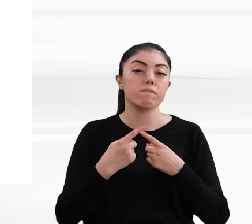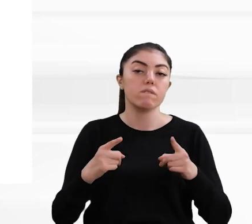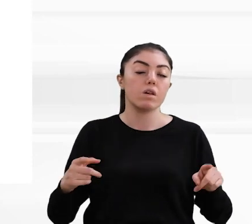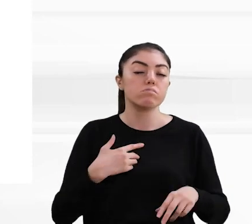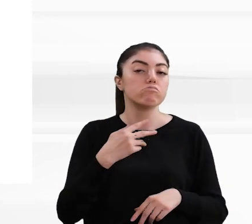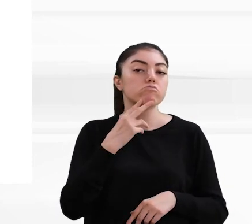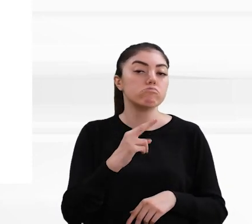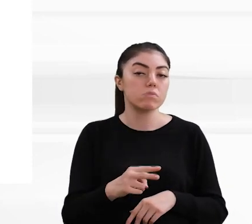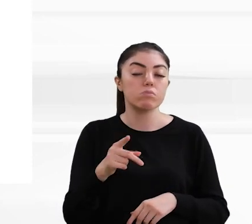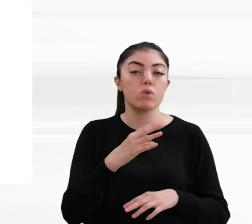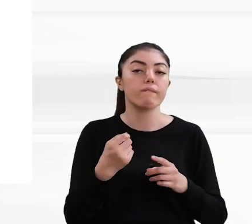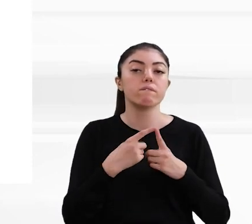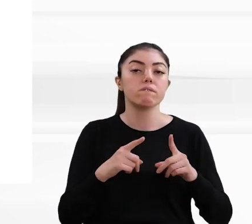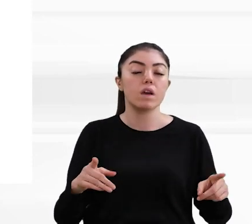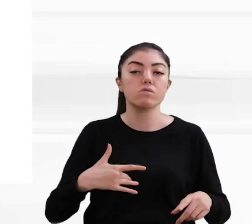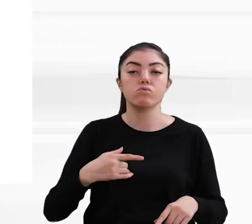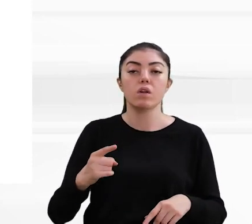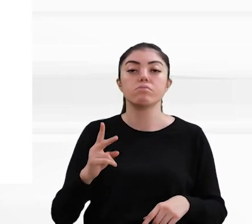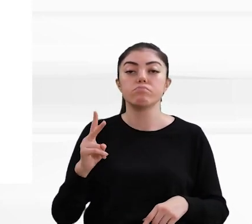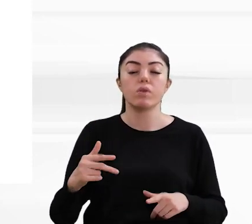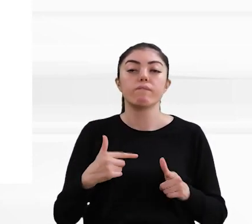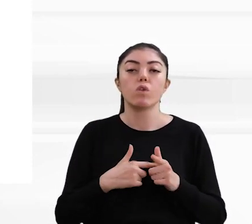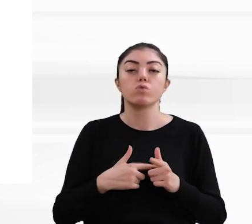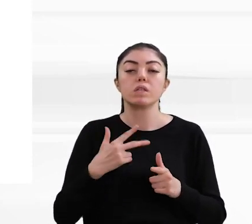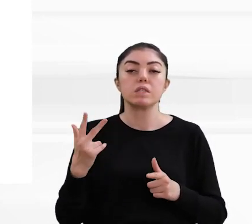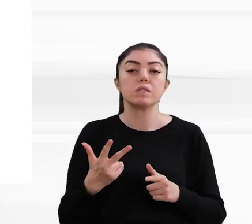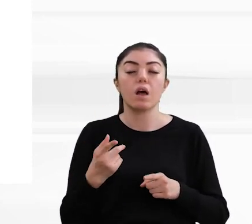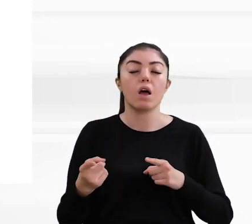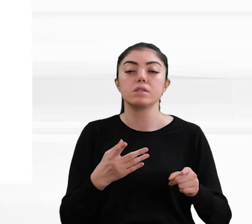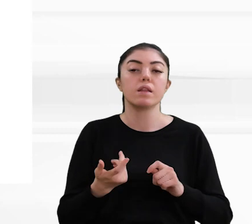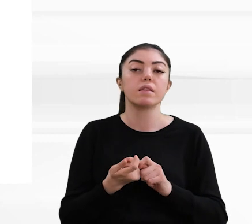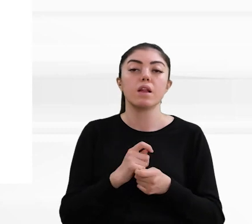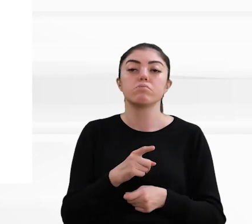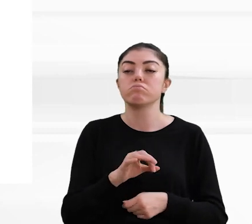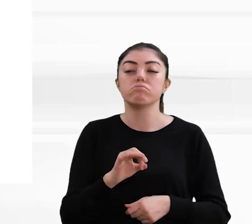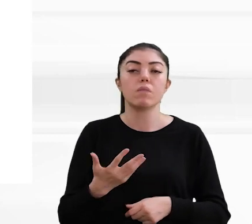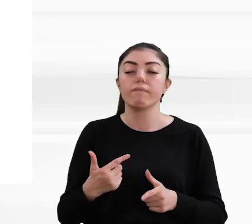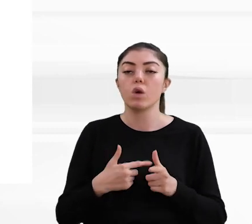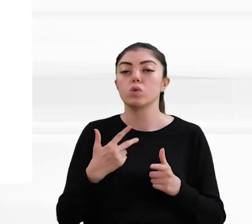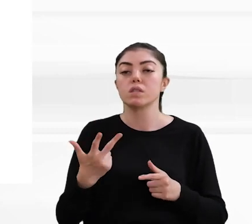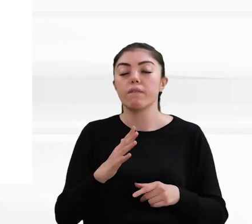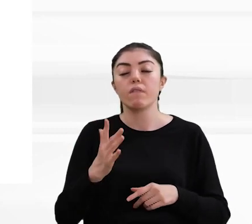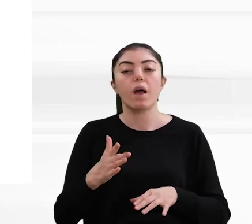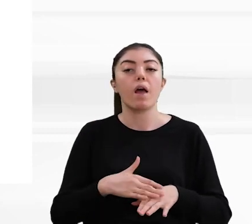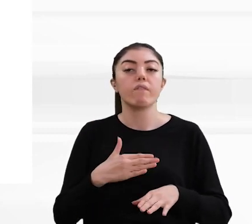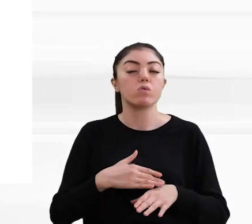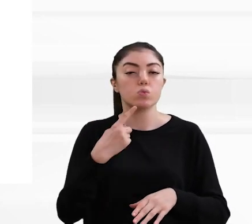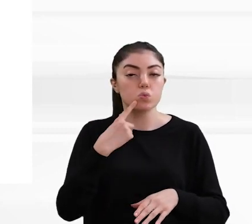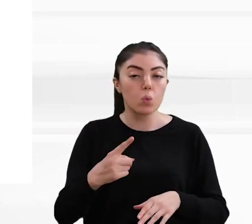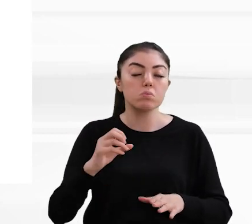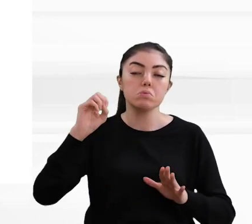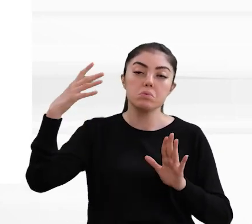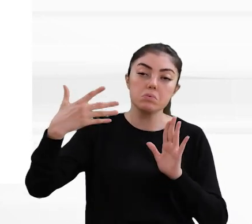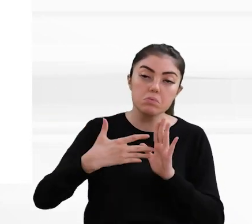farklı göstermiş bu farklı canlıların Fotosentez hızı arasındaki değişkenlik için Fotosentezin hızlı yavaş olmasını